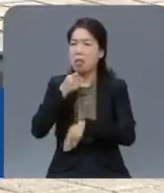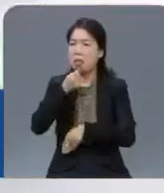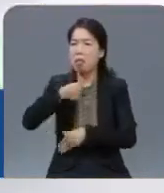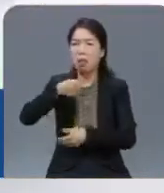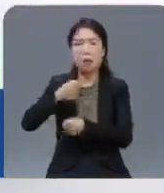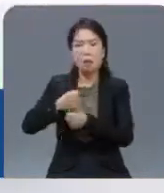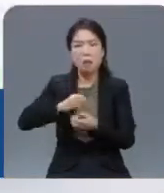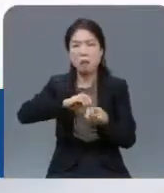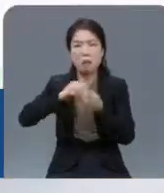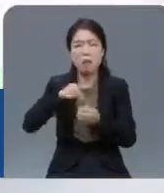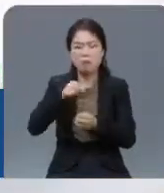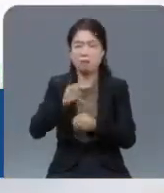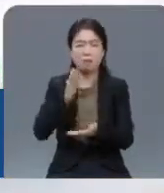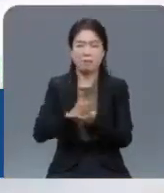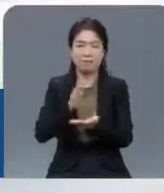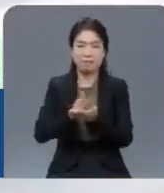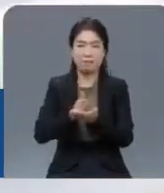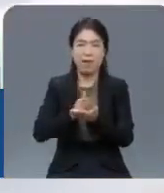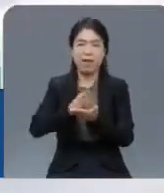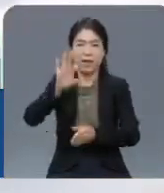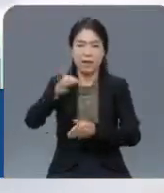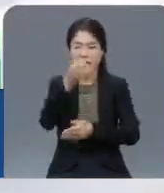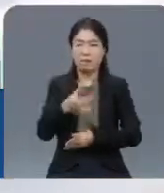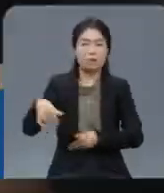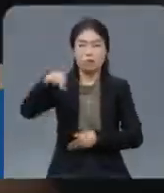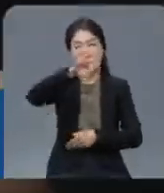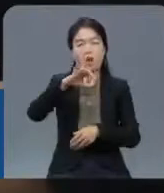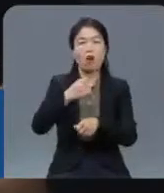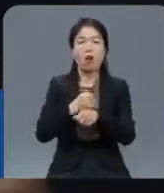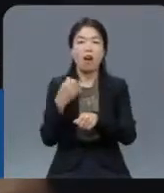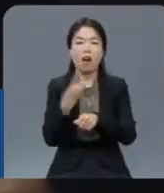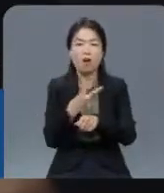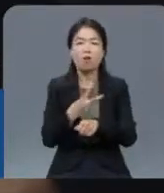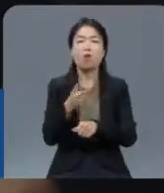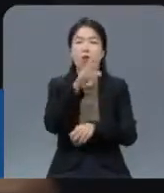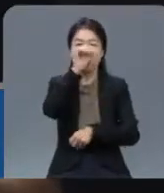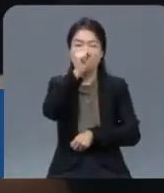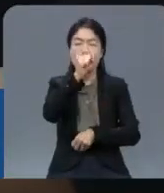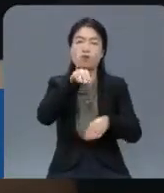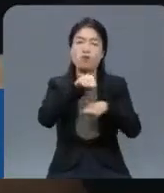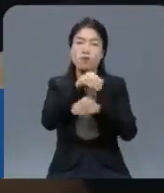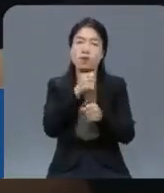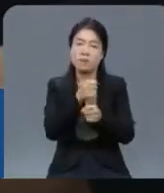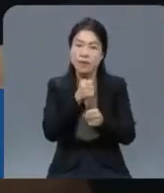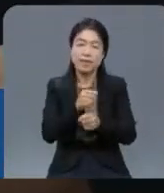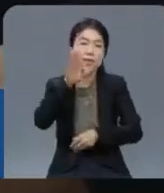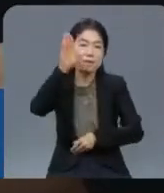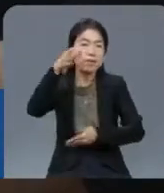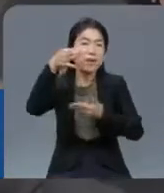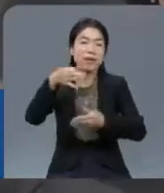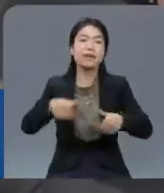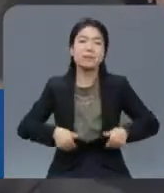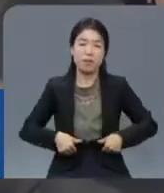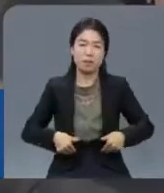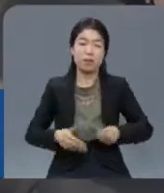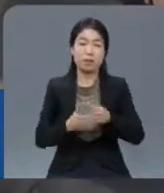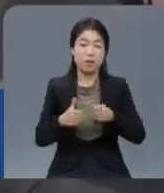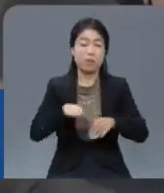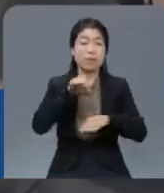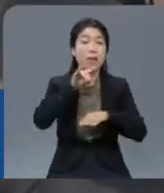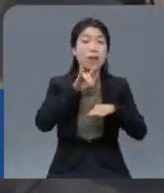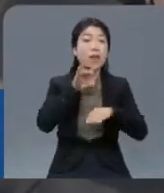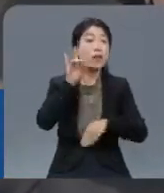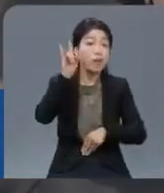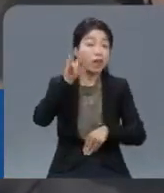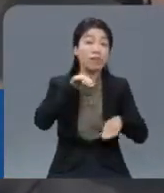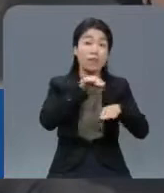조립 공장에서 고임금으로 고부가가치 제품을 만드는 미래 가치를 확보해야 한다며 현대차가 매각